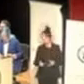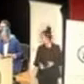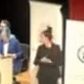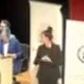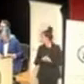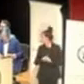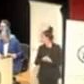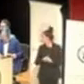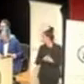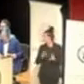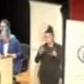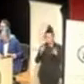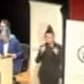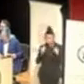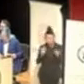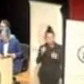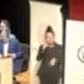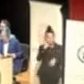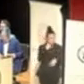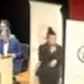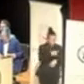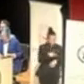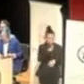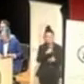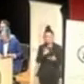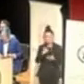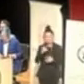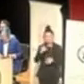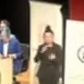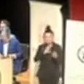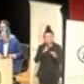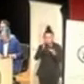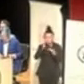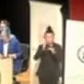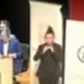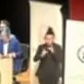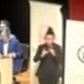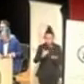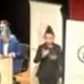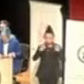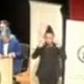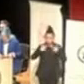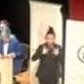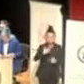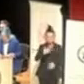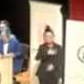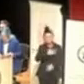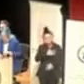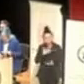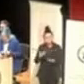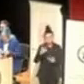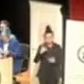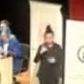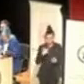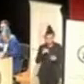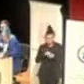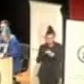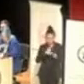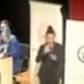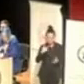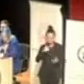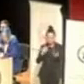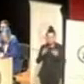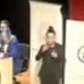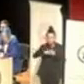Pek çok kurum ve kuruluş toplumsal sorumluluk ve gönüllülük çerçevesinde çalışmalarımıza destek vermektedir.